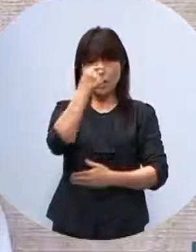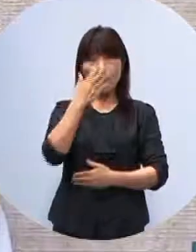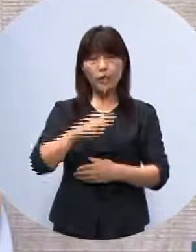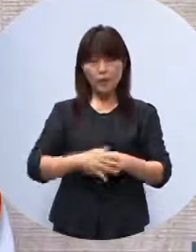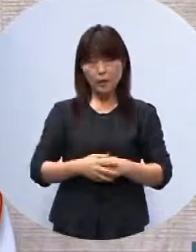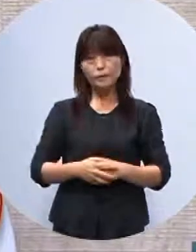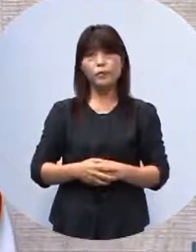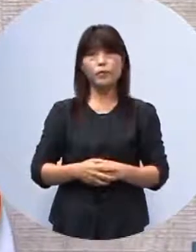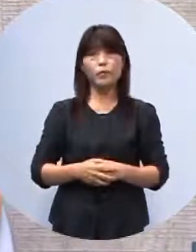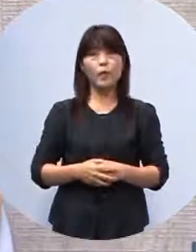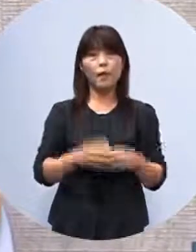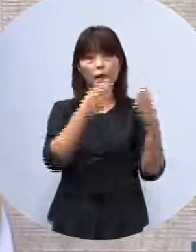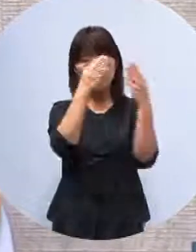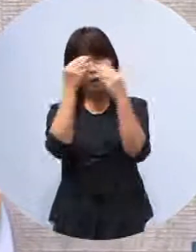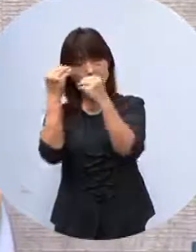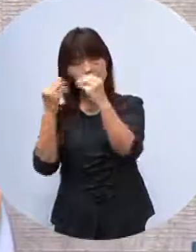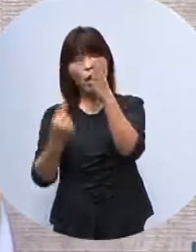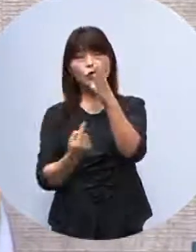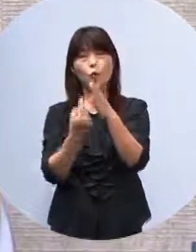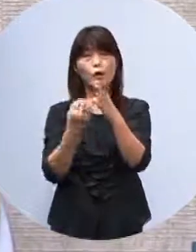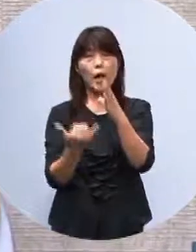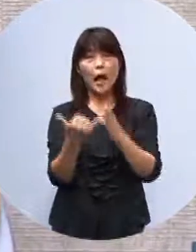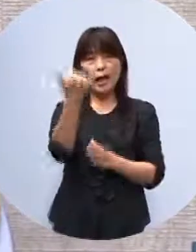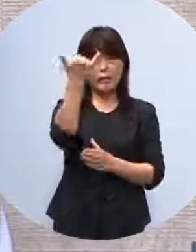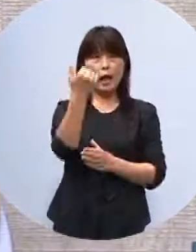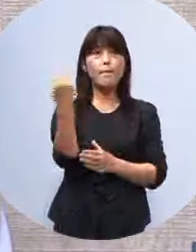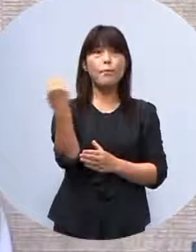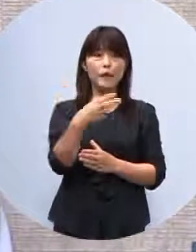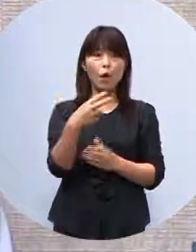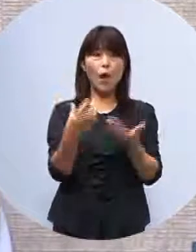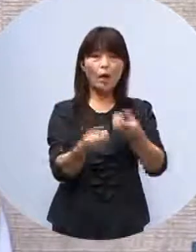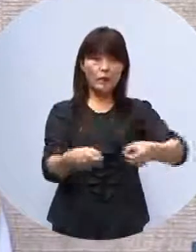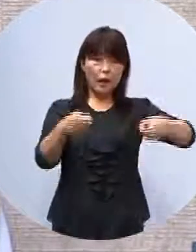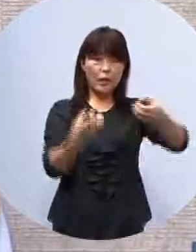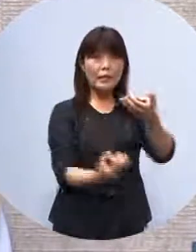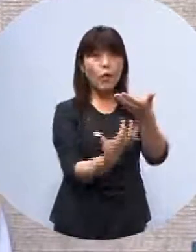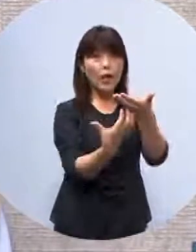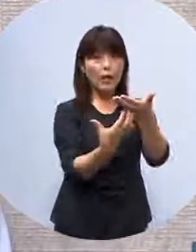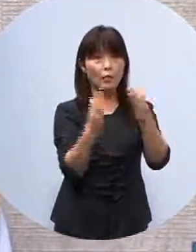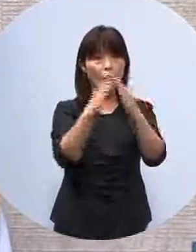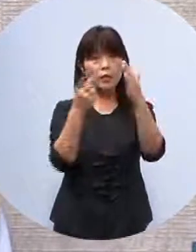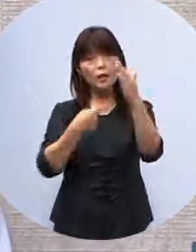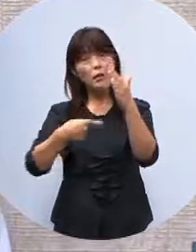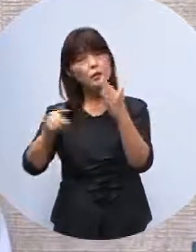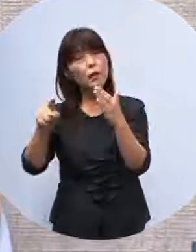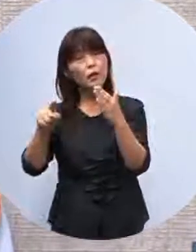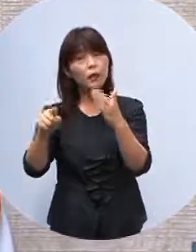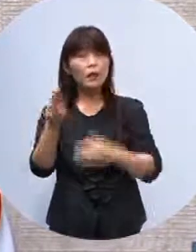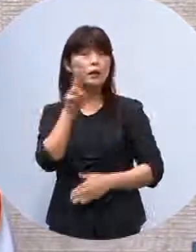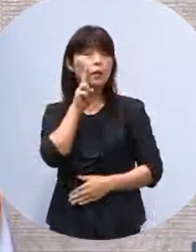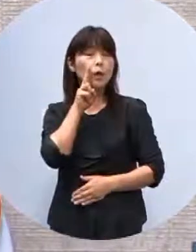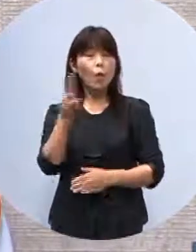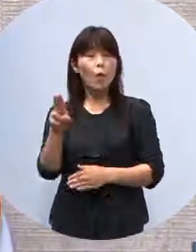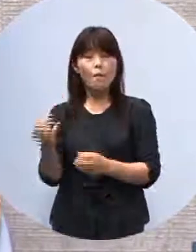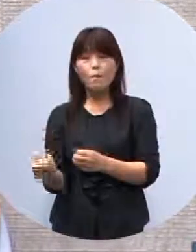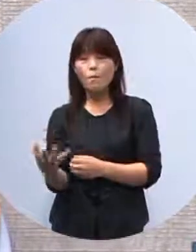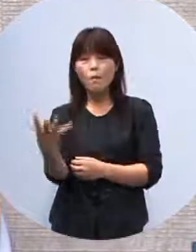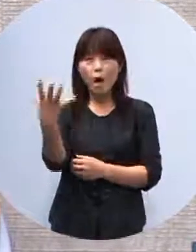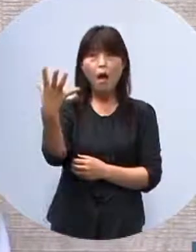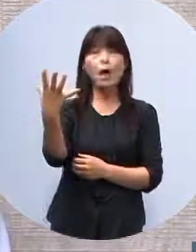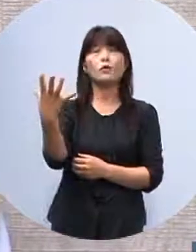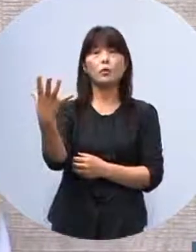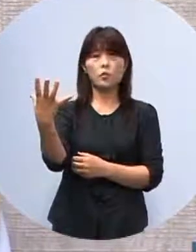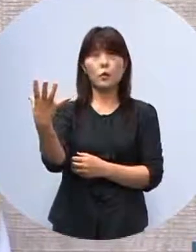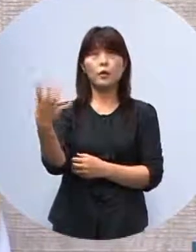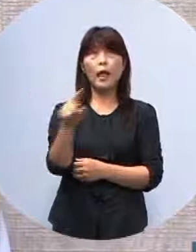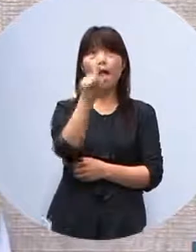はい、寝ている時に起きた火災や鍋を火にかけたまま外出してしまったり、タバコの火の不始末など